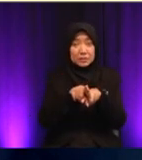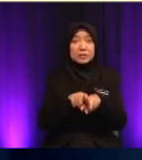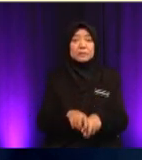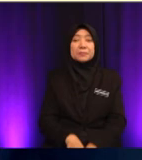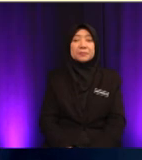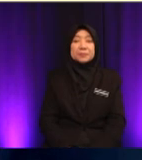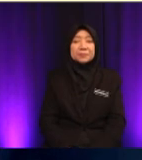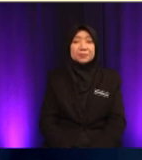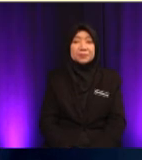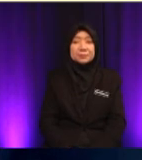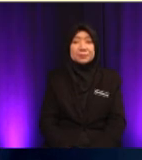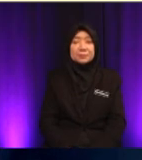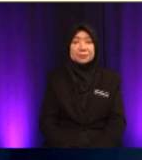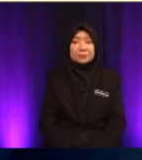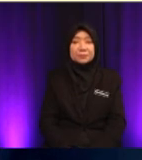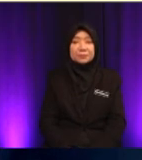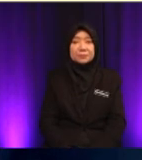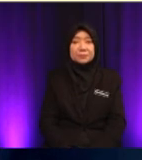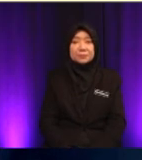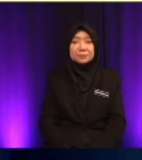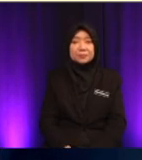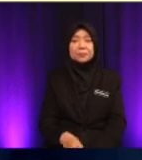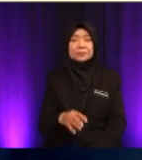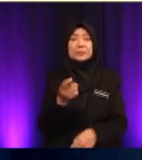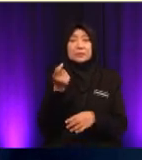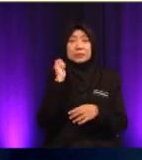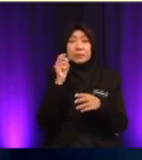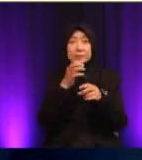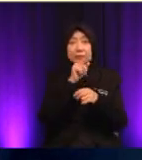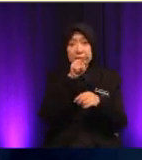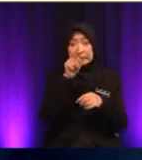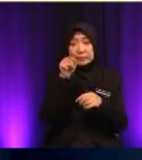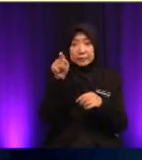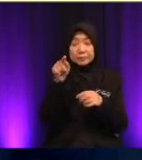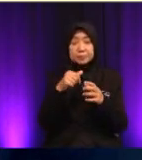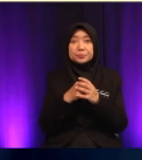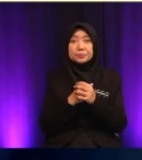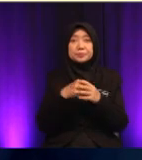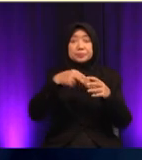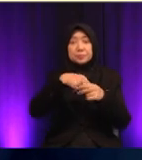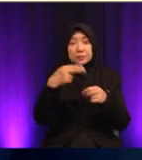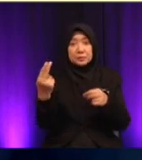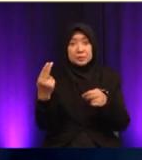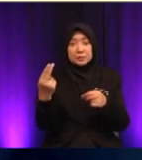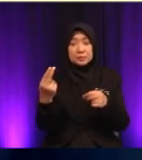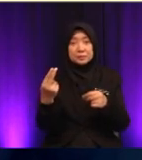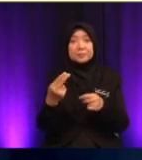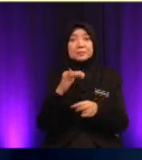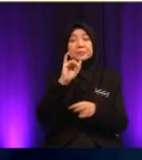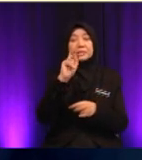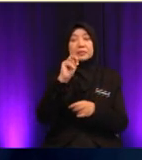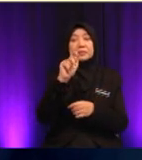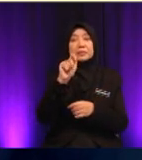itu punya plat dari lurus tadi dapat titik-titik nampak menghasilkan kesan interference yang sama